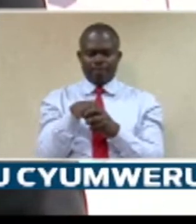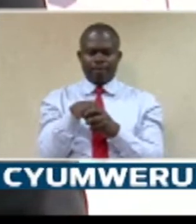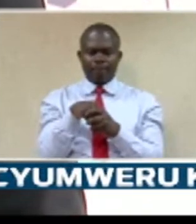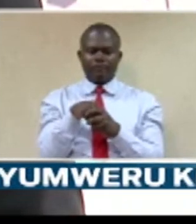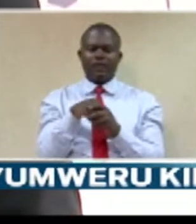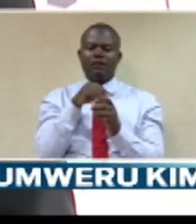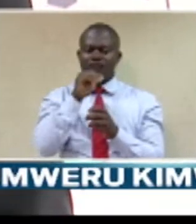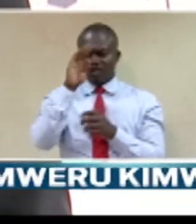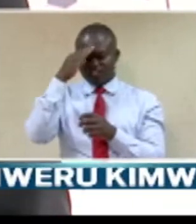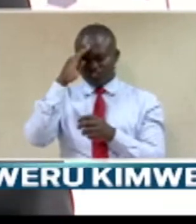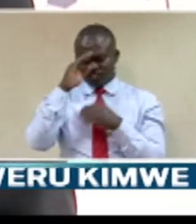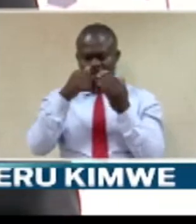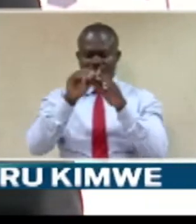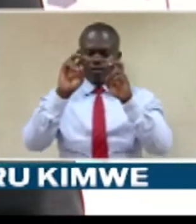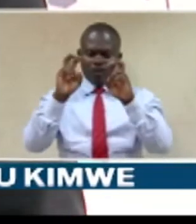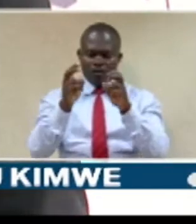Sinshidikanya yuko